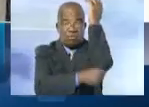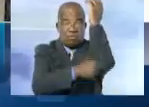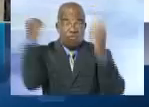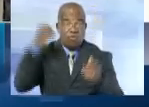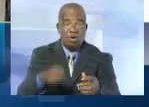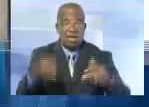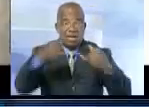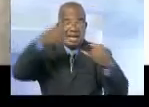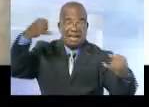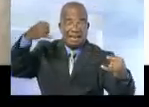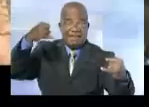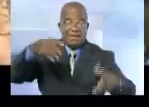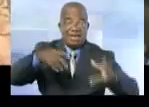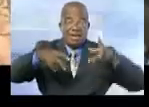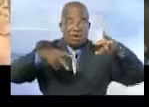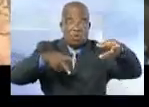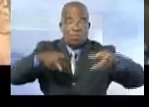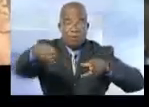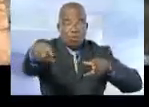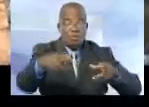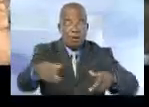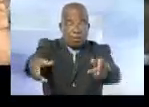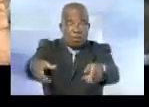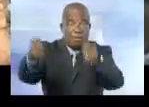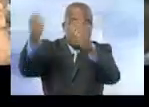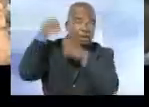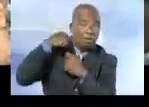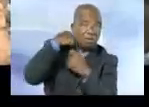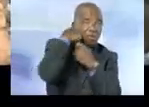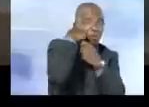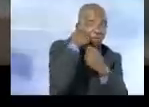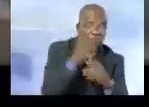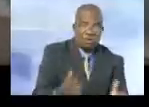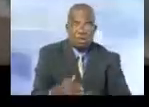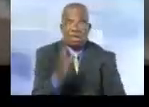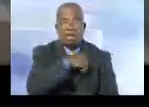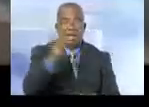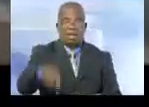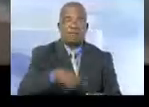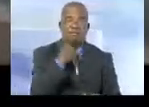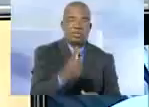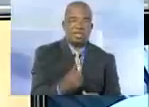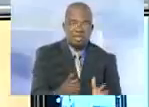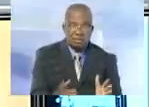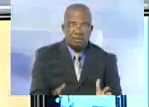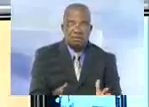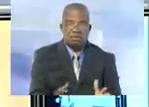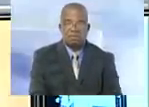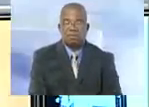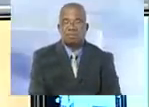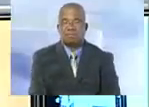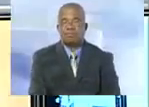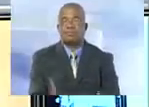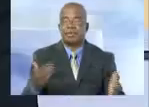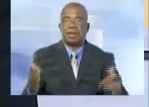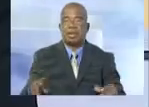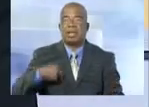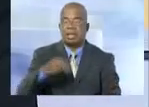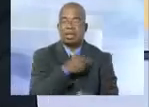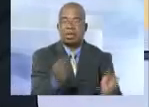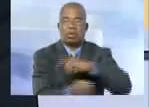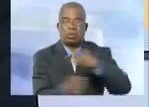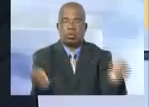qui anéantissent les efforts consentis pour améliorer la qualité de la fourniture d'électricité. On va changer de sujet, parler